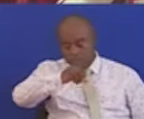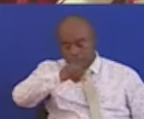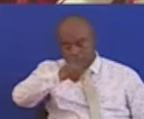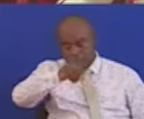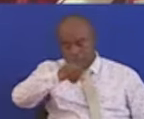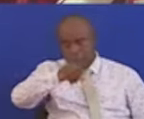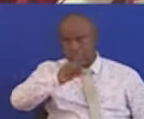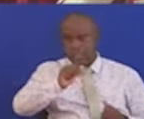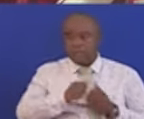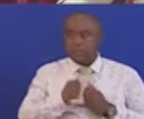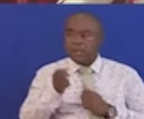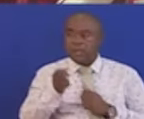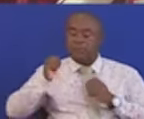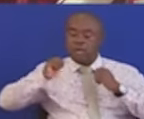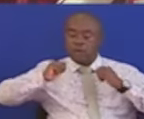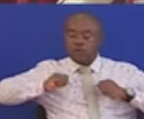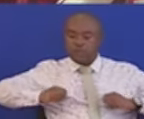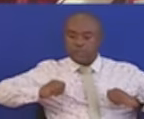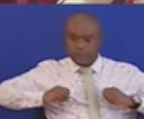ardhelia